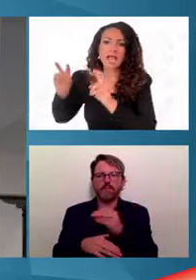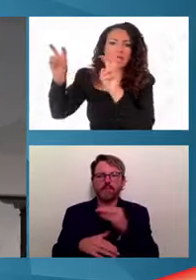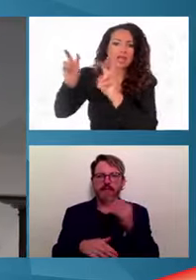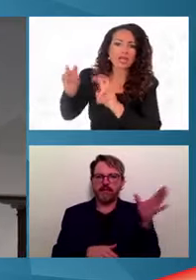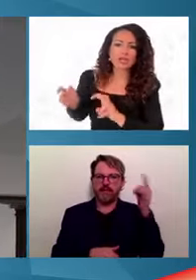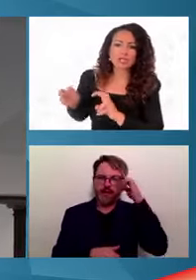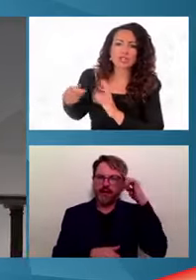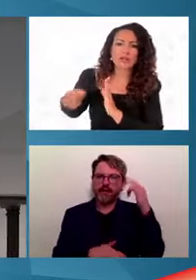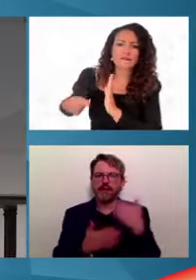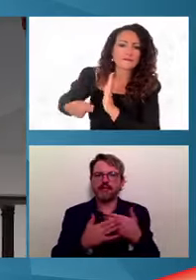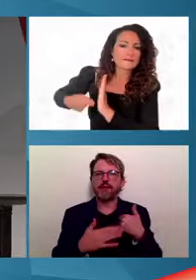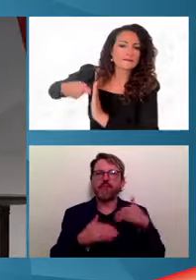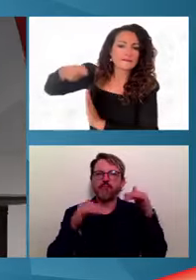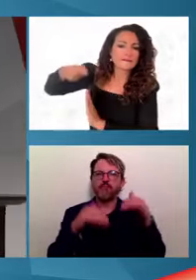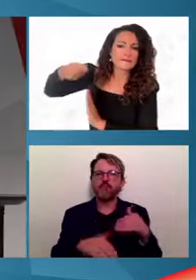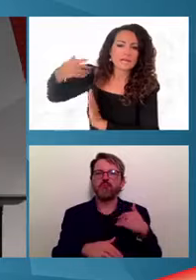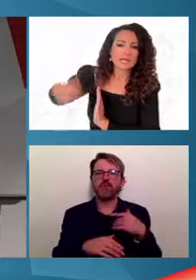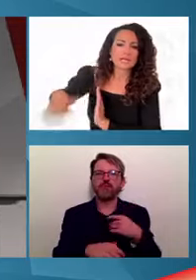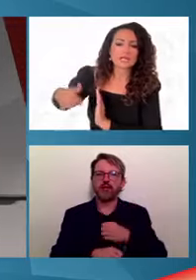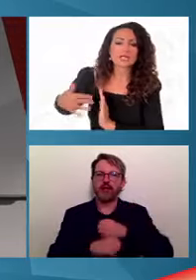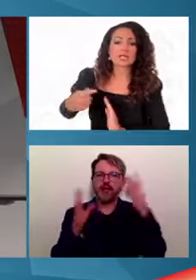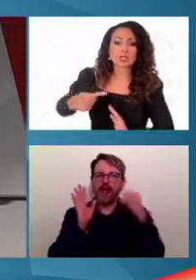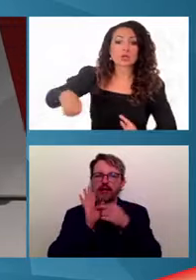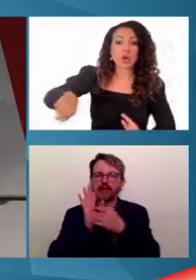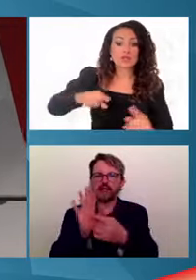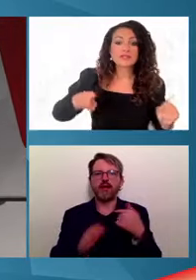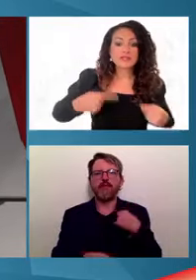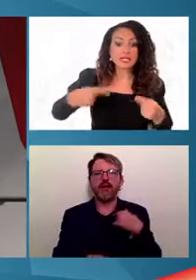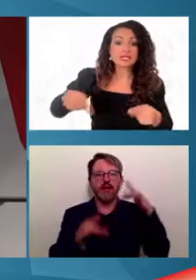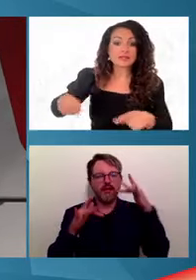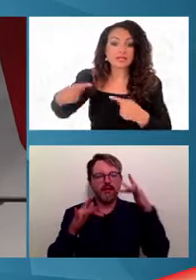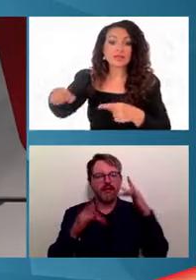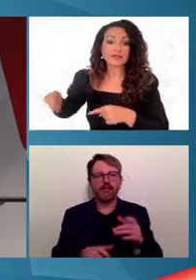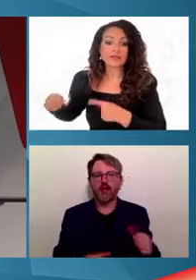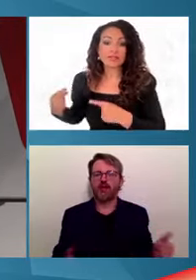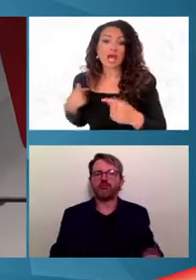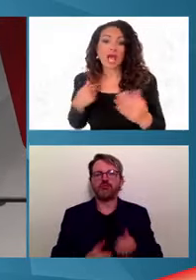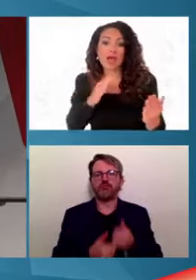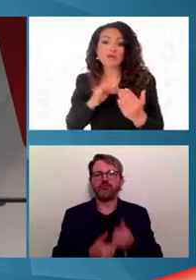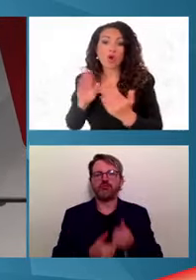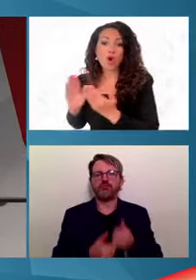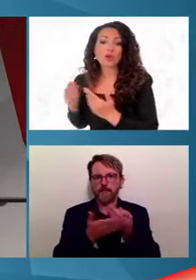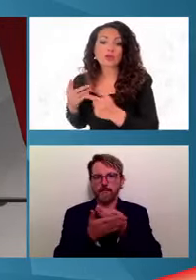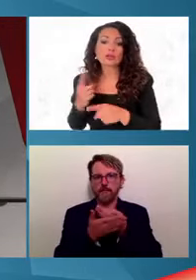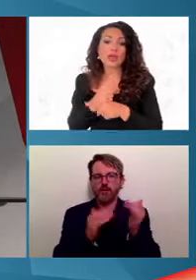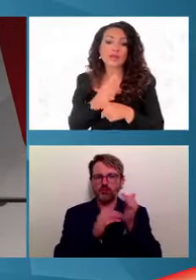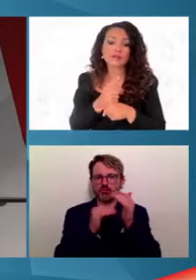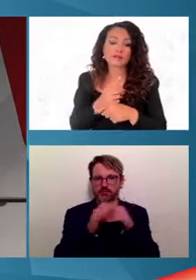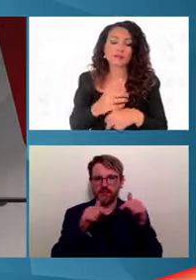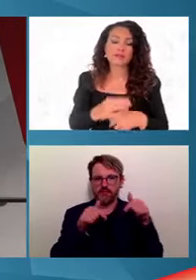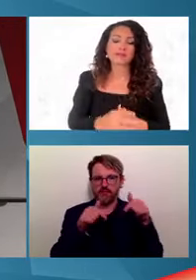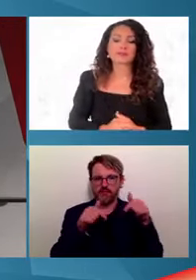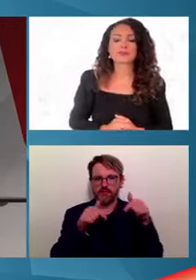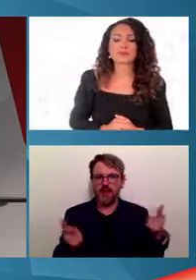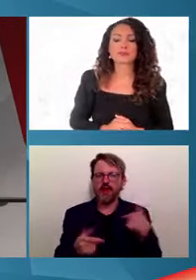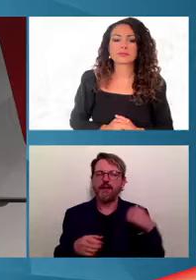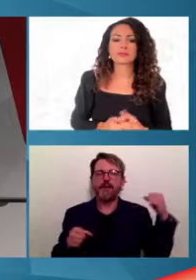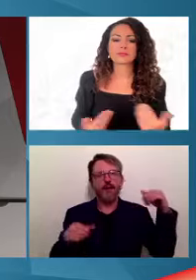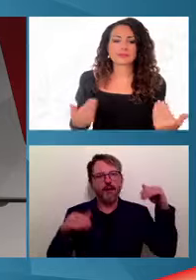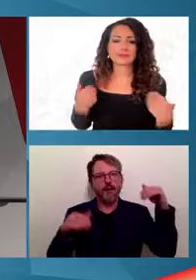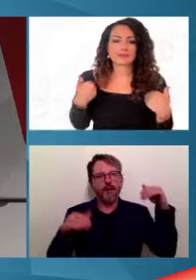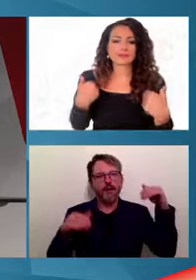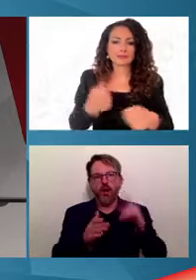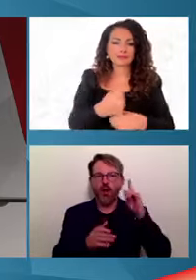ganz deutlich mal machen, wir haben ein hervorragendes Bildungssystem in diesem Land nach wie vor. Wir werden aber auch neue Wege beschreiten